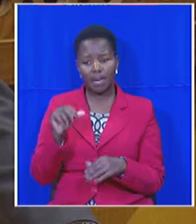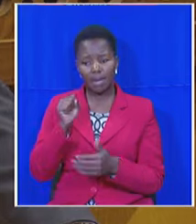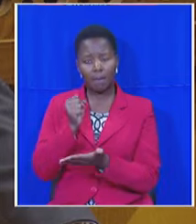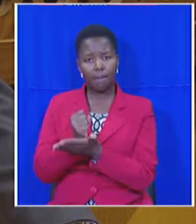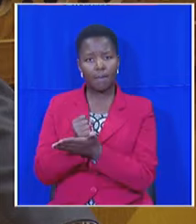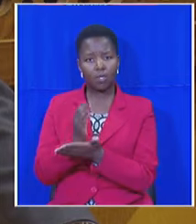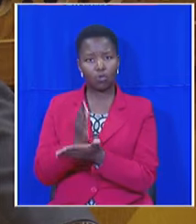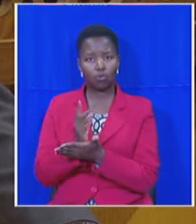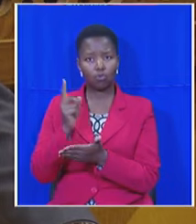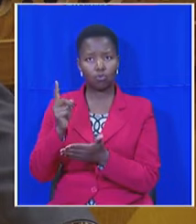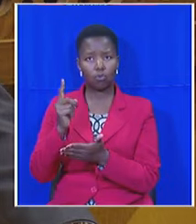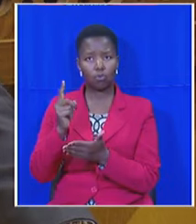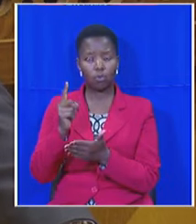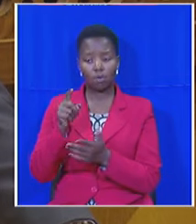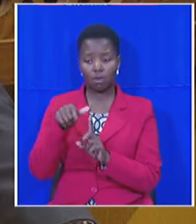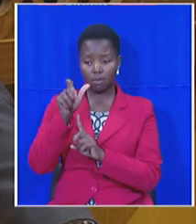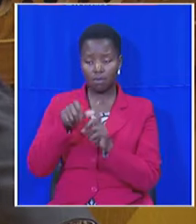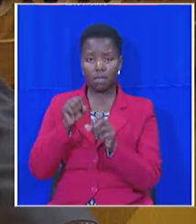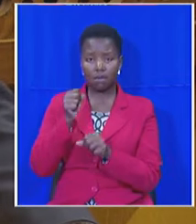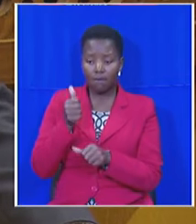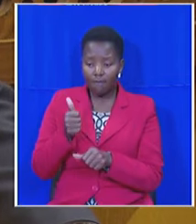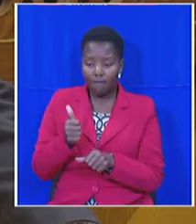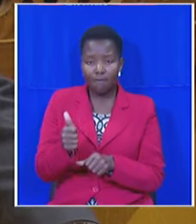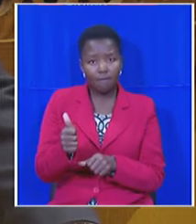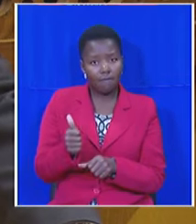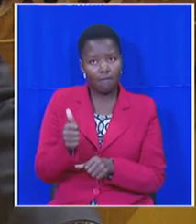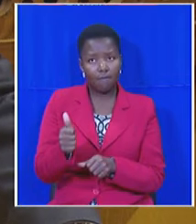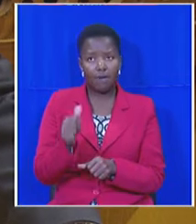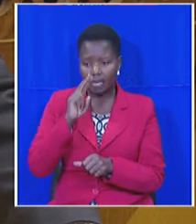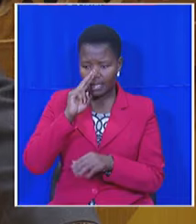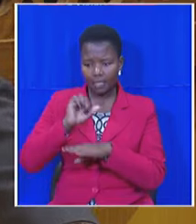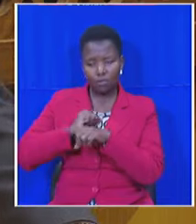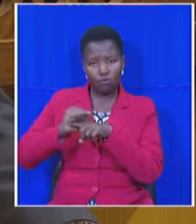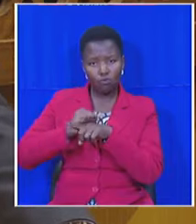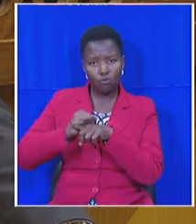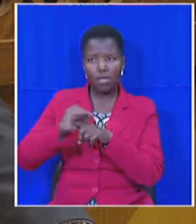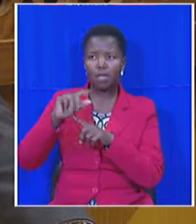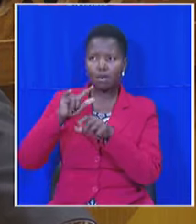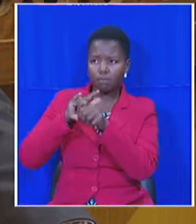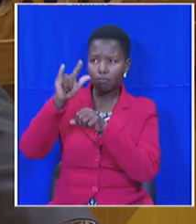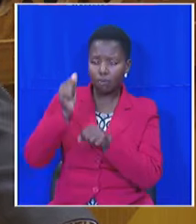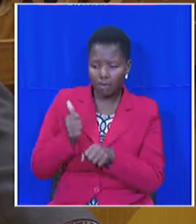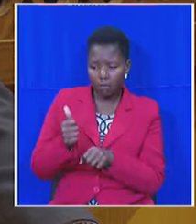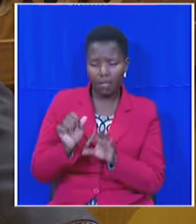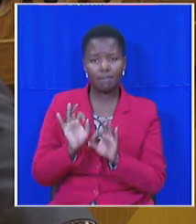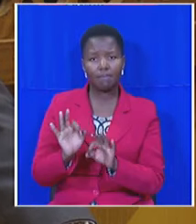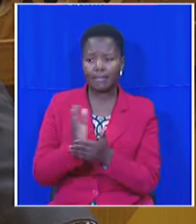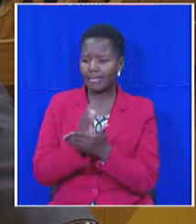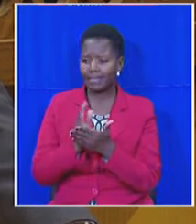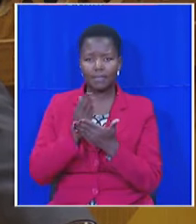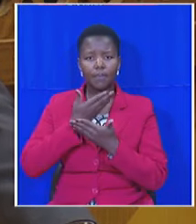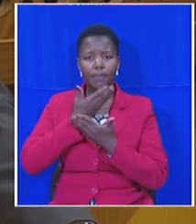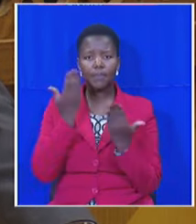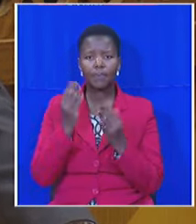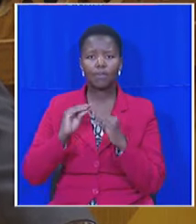kan opstel om hulle behoorlik op te lei nie. Op 'n stadium was dit so erg dat daar nie eers genoeg geld was om genoeg ammunisie aan